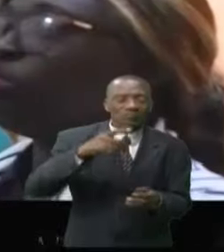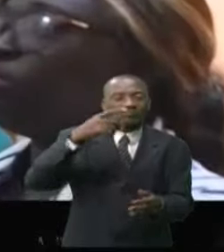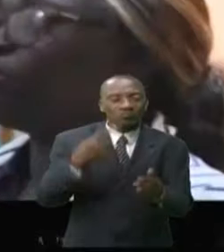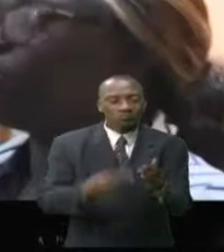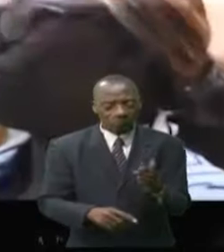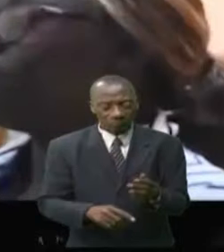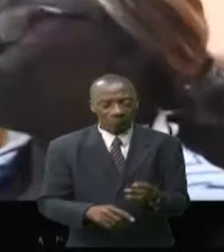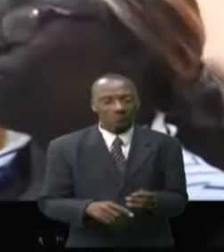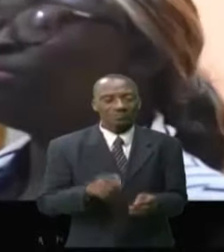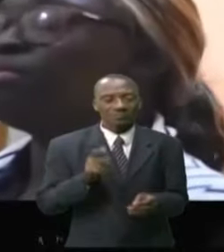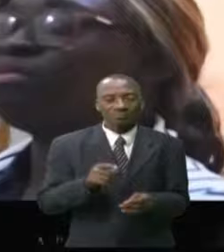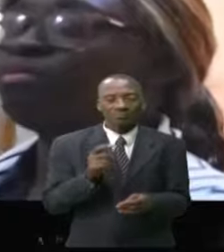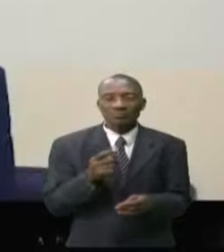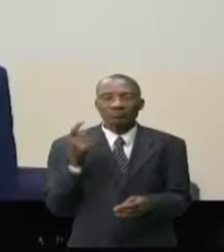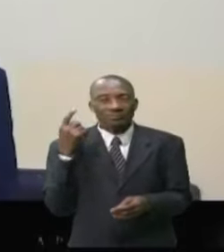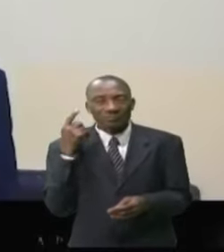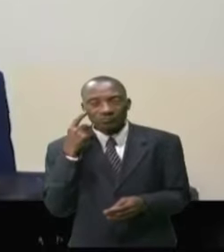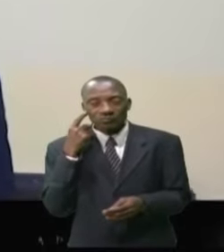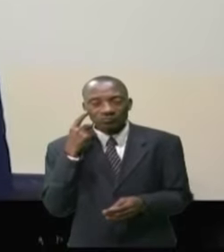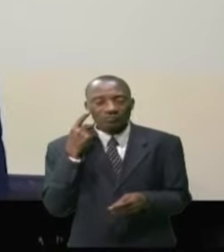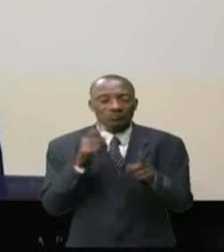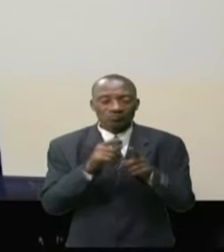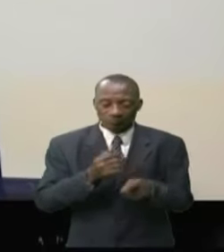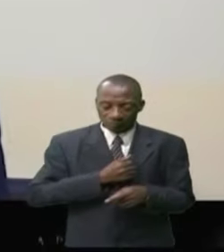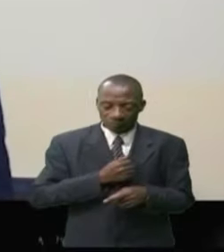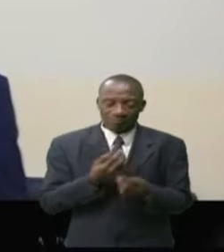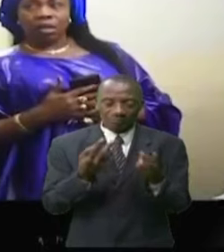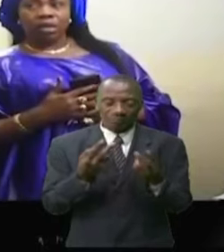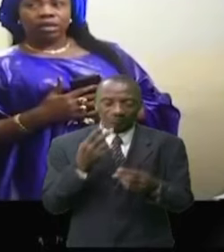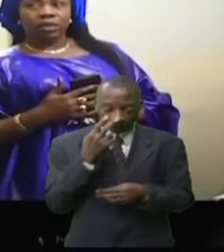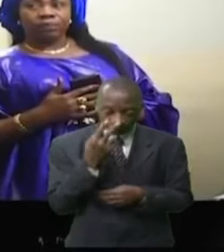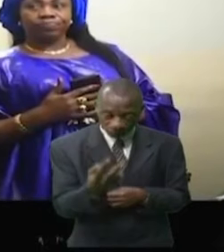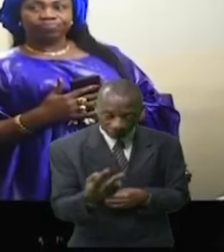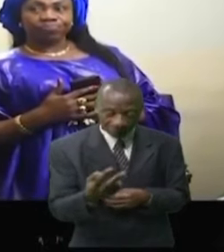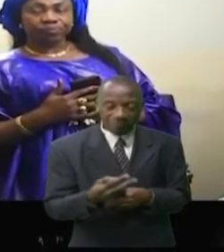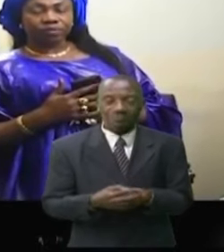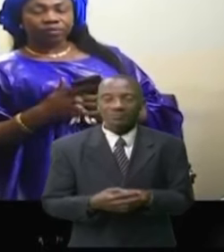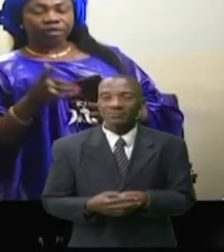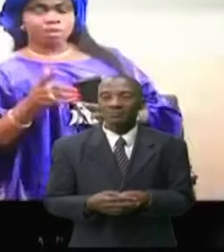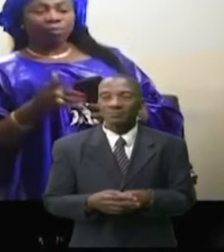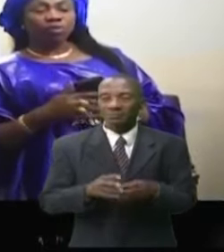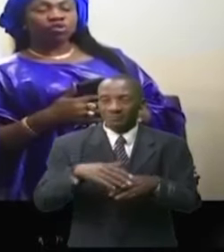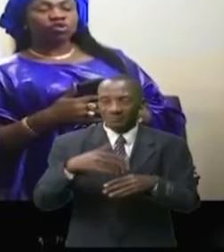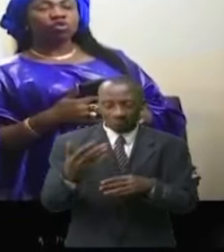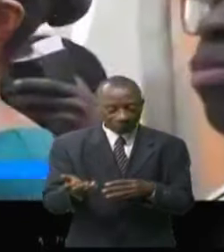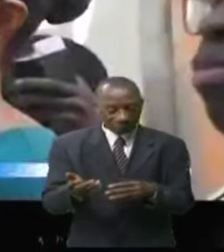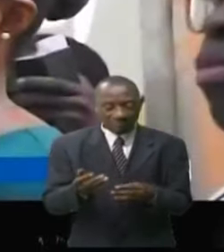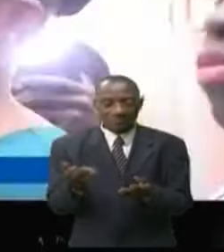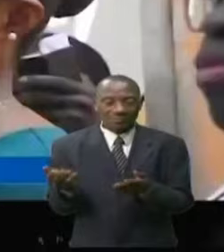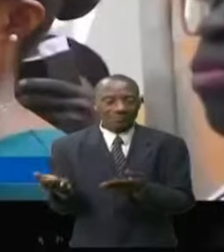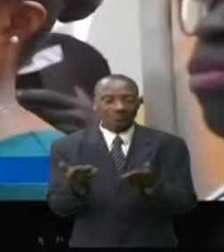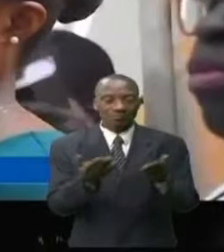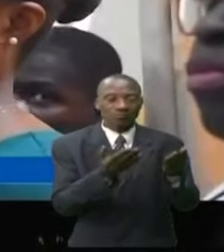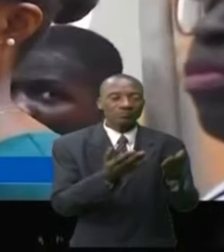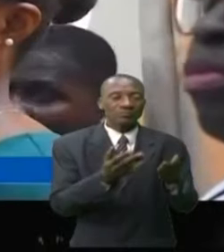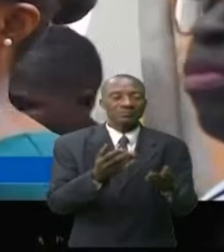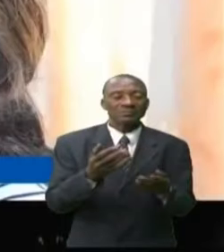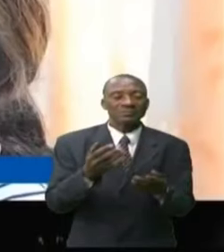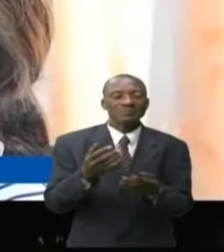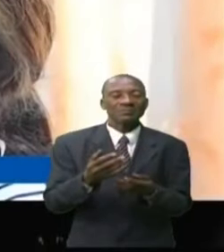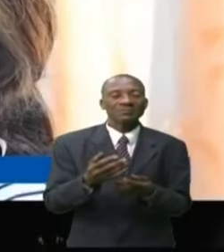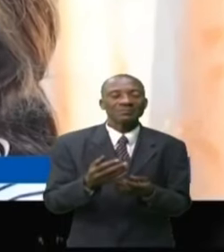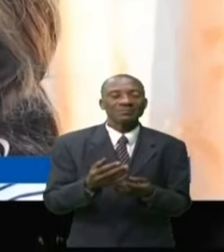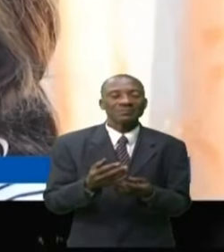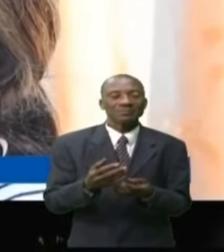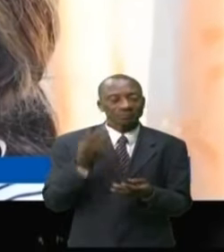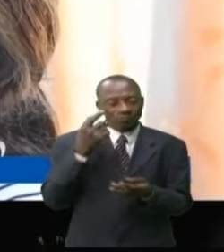fond de promotion culturelle exerce ses activités sur toutes lestendu de la RDC il a pour principale mission financer et promouvoir